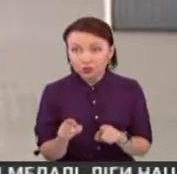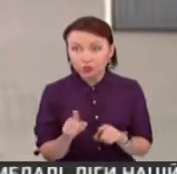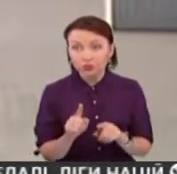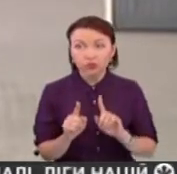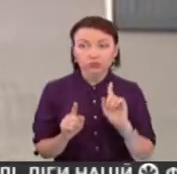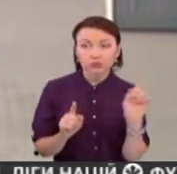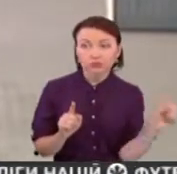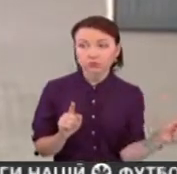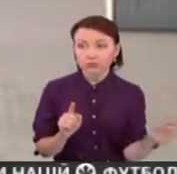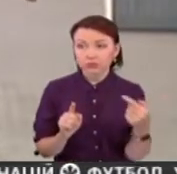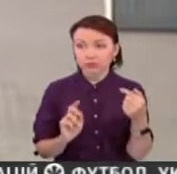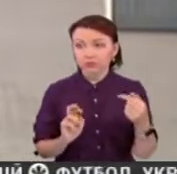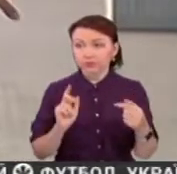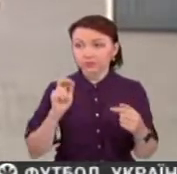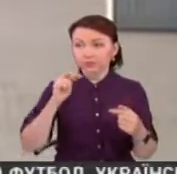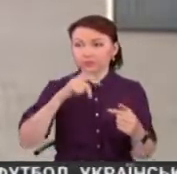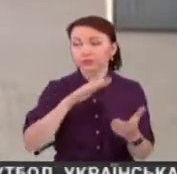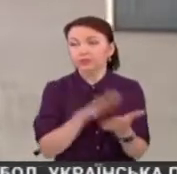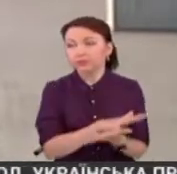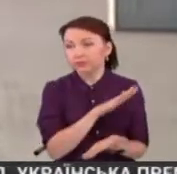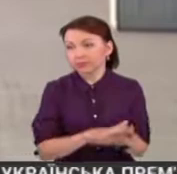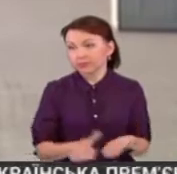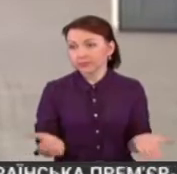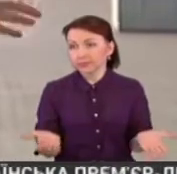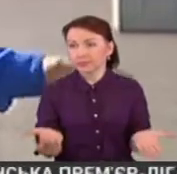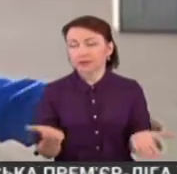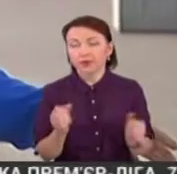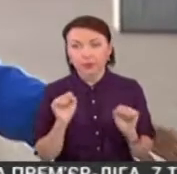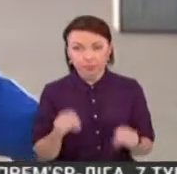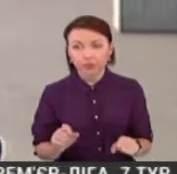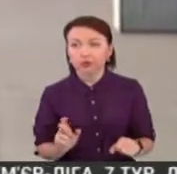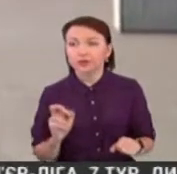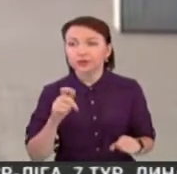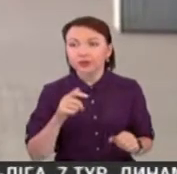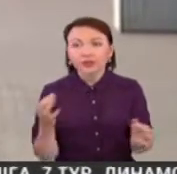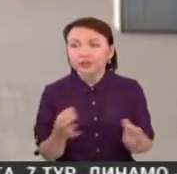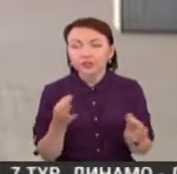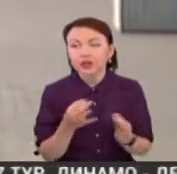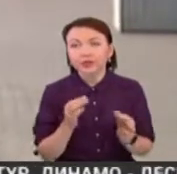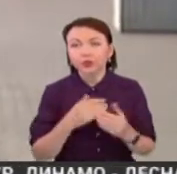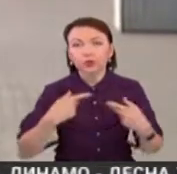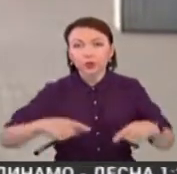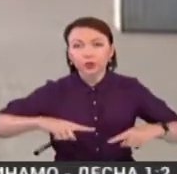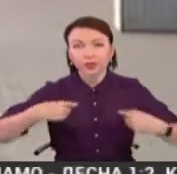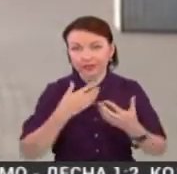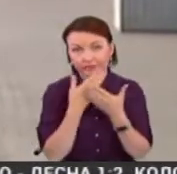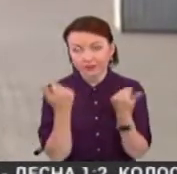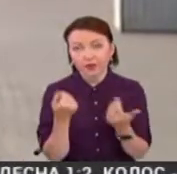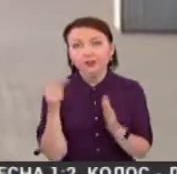сюди піднялися. Ну, тут знизу ось можна піднятися на перон, ніяких турнікетів немає. Це до слова про